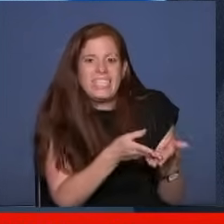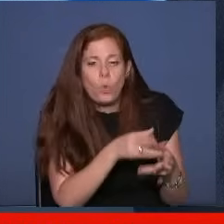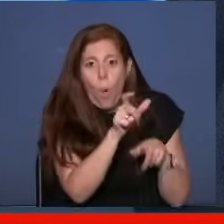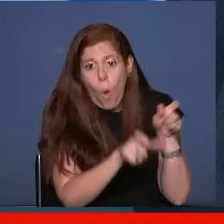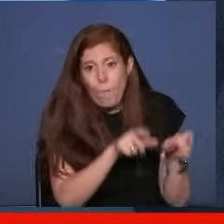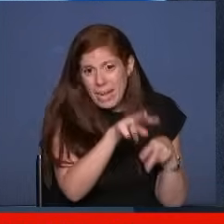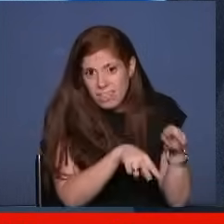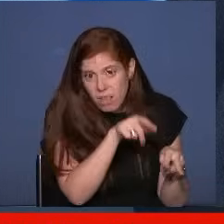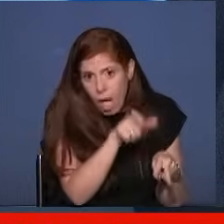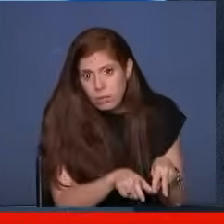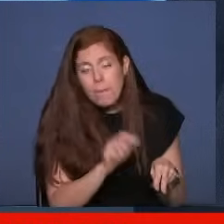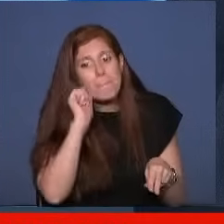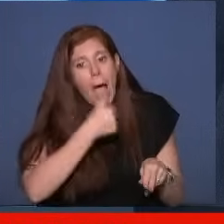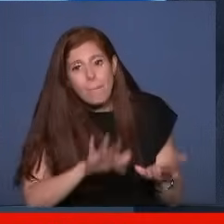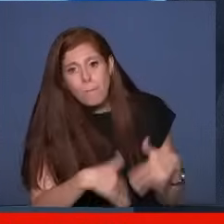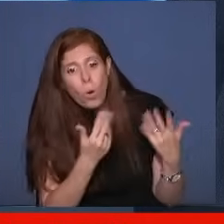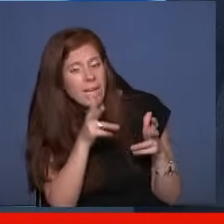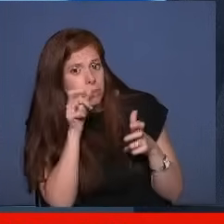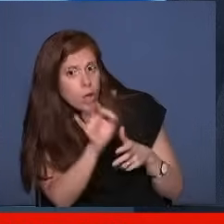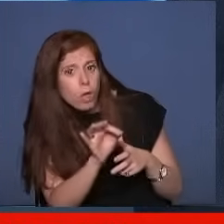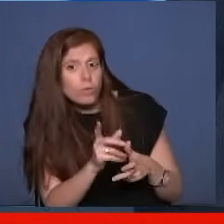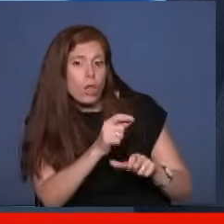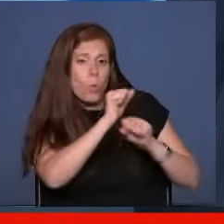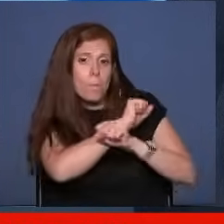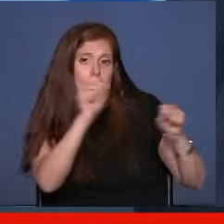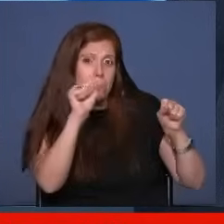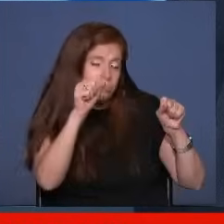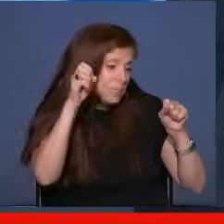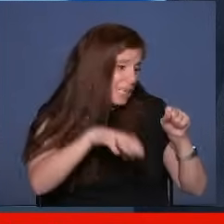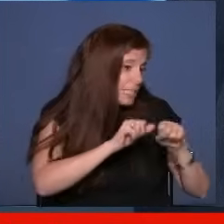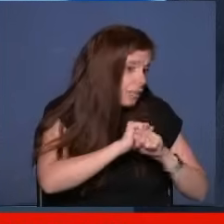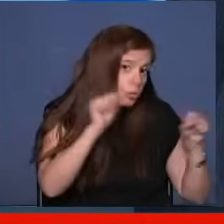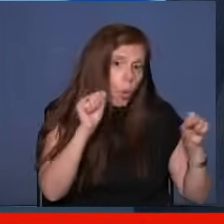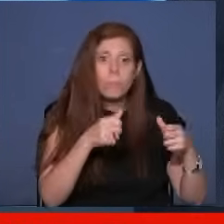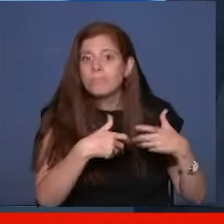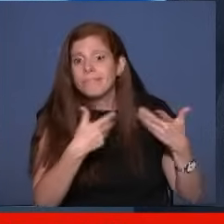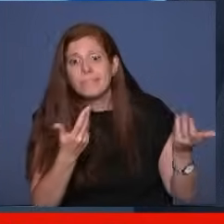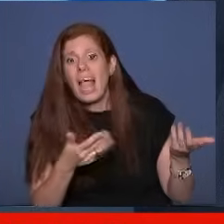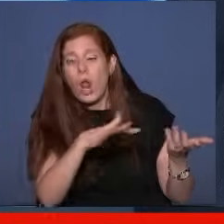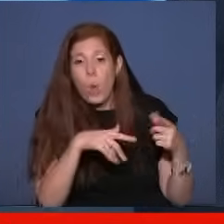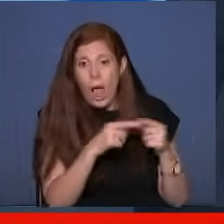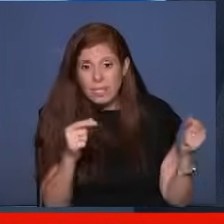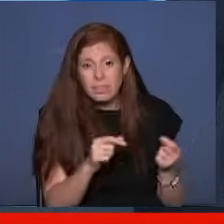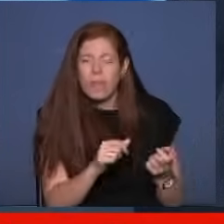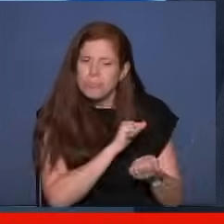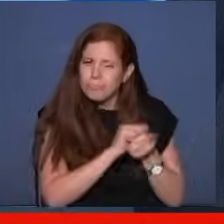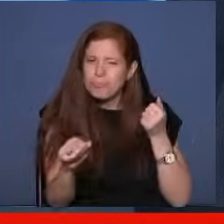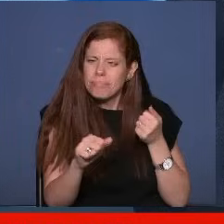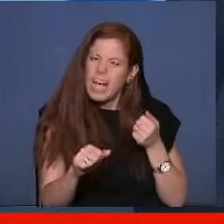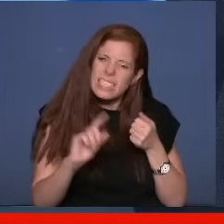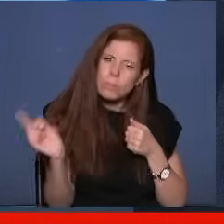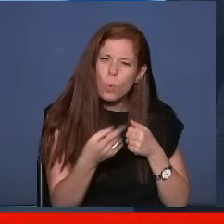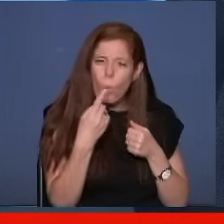בבוקר, הציפייה שלך שהיינו מטילים מה שנקרא איזושהי פצצת אטום על כל עזה, משטחים אותה, מחסלים את כל מי שנמצא